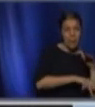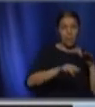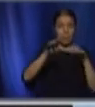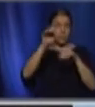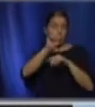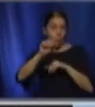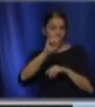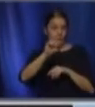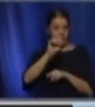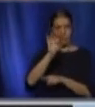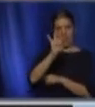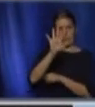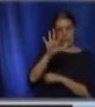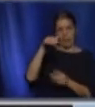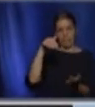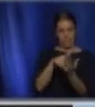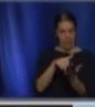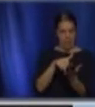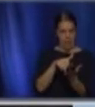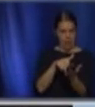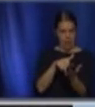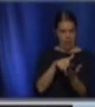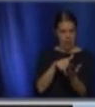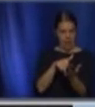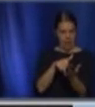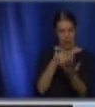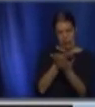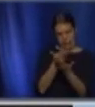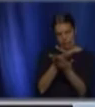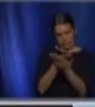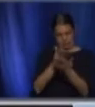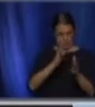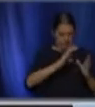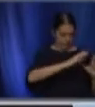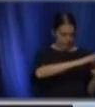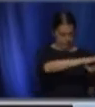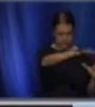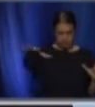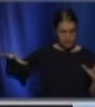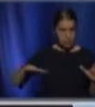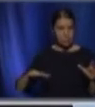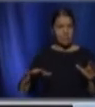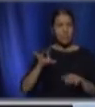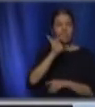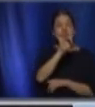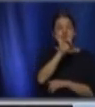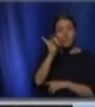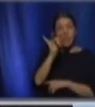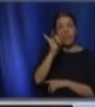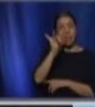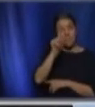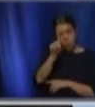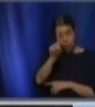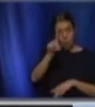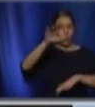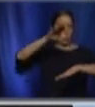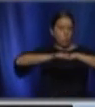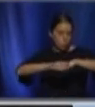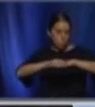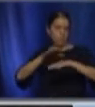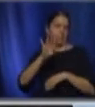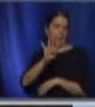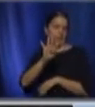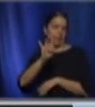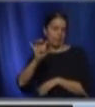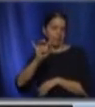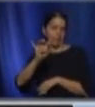ministre parlait en termes d'écoliers ou en termes de classes, ça serait à peu près 800-900 classes sur 45 000 classes. Fait que